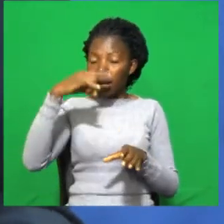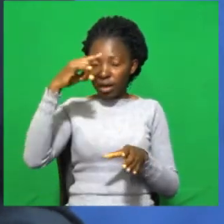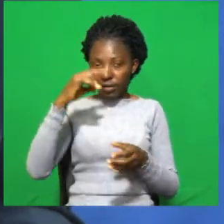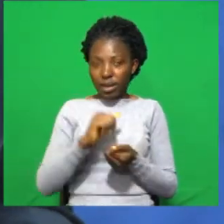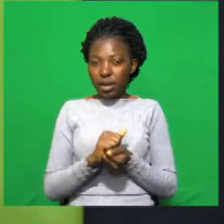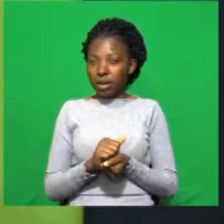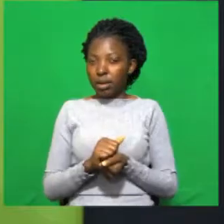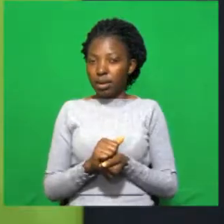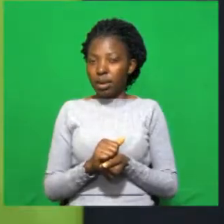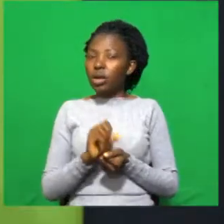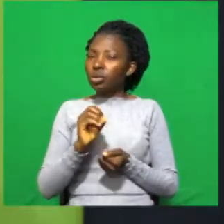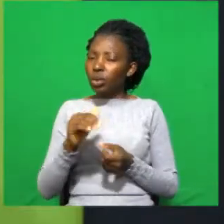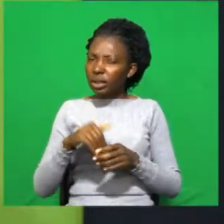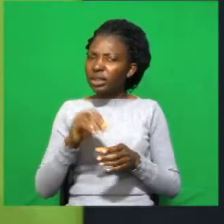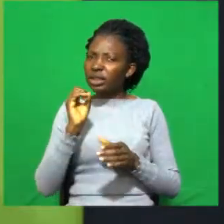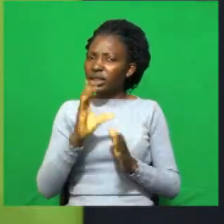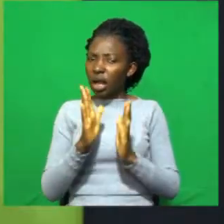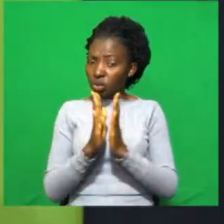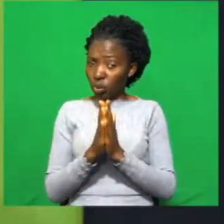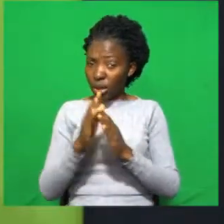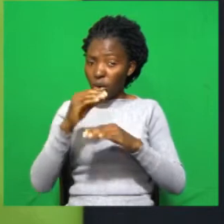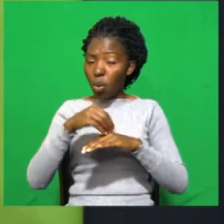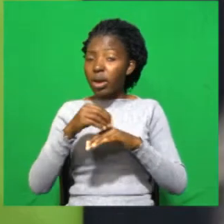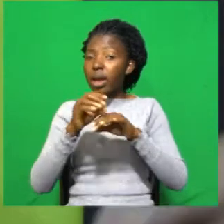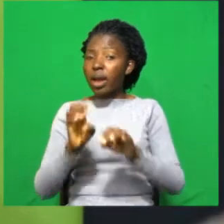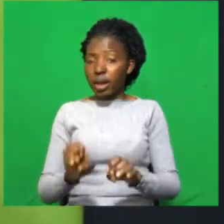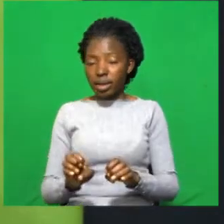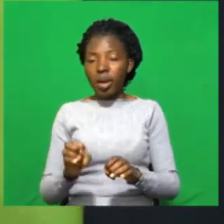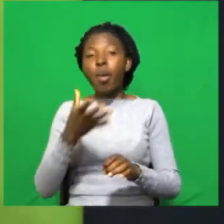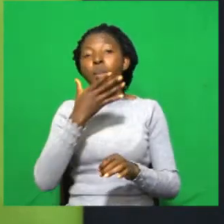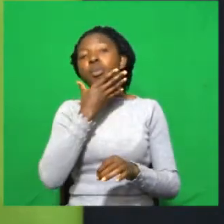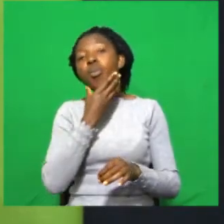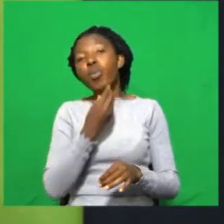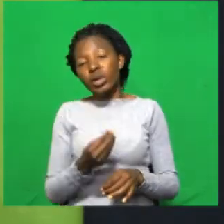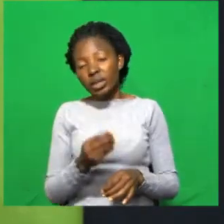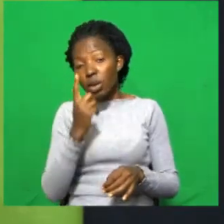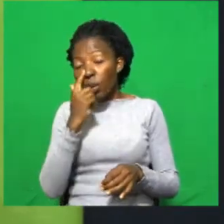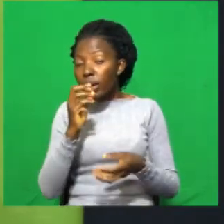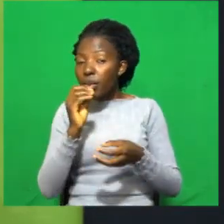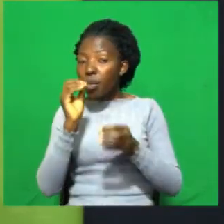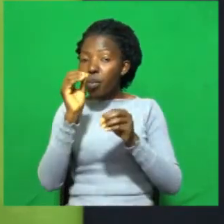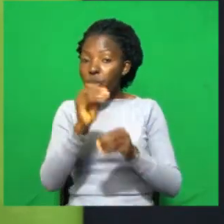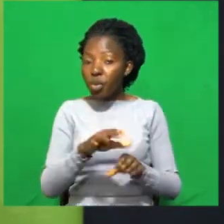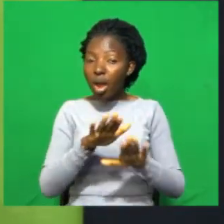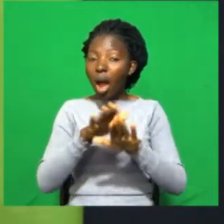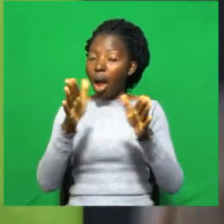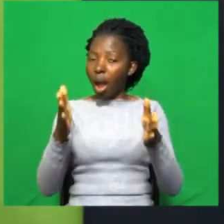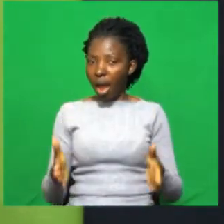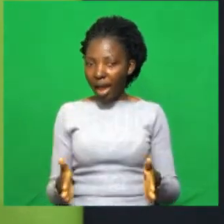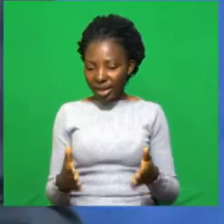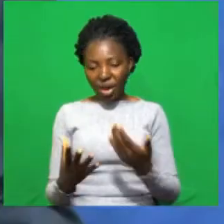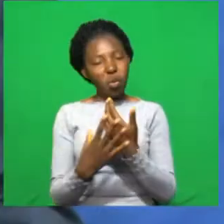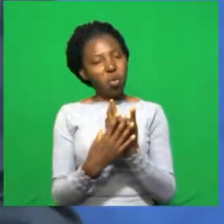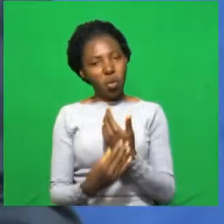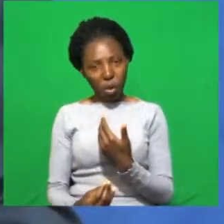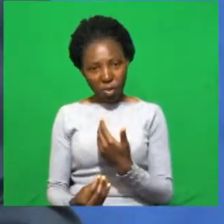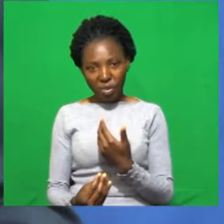Saka mutemberi yepano pasi musanctuary Mozisi paakaisa areka